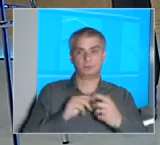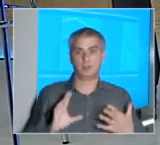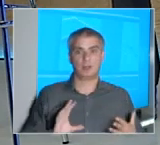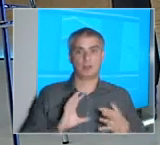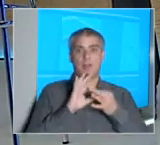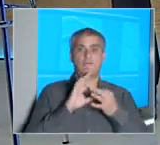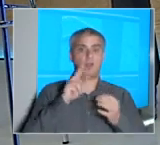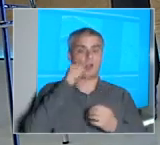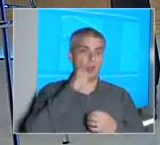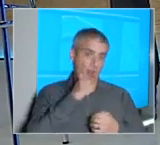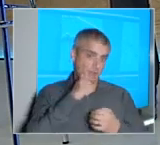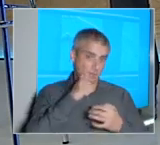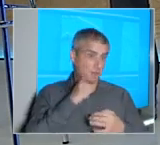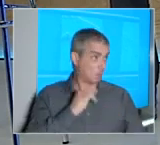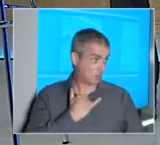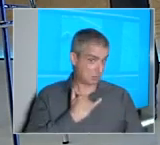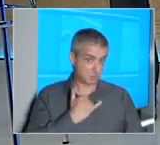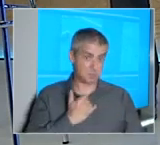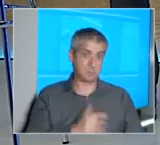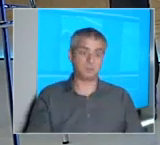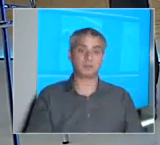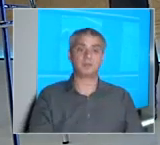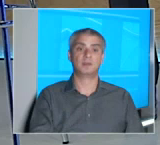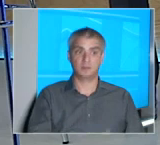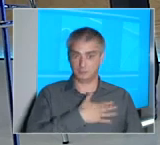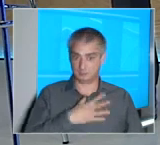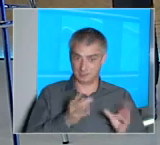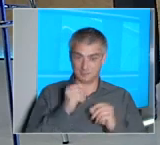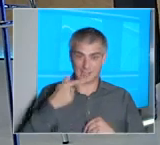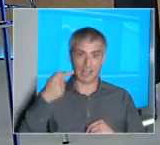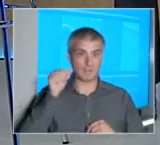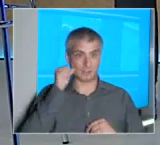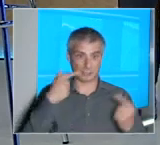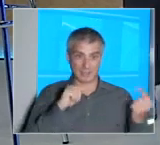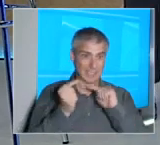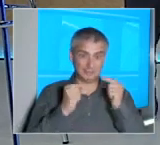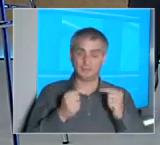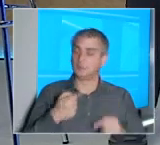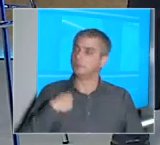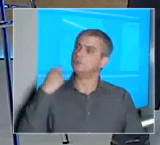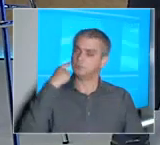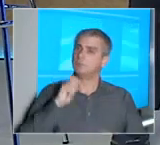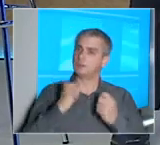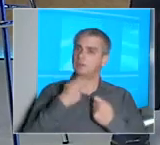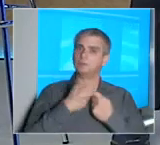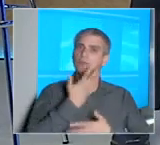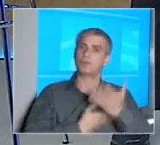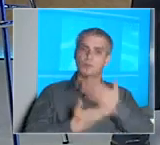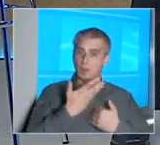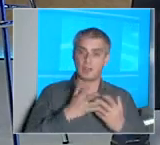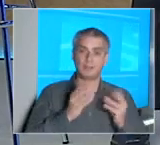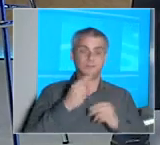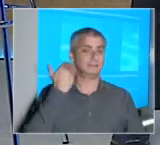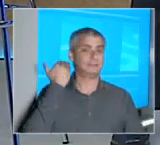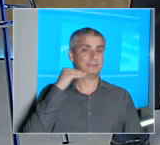לחבור גם לכחול לבן. כן, והוא יש אתם כולם באשכנזי? זה יהיה מרתק. דווקא שמעתי על שיתוף פעולה עם לא אחרת